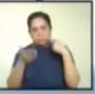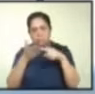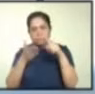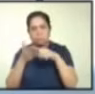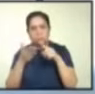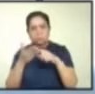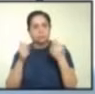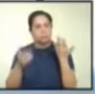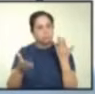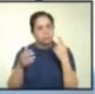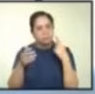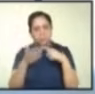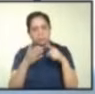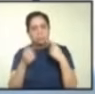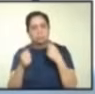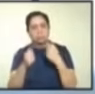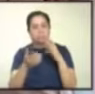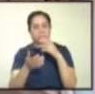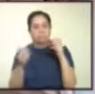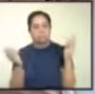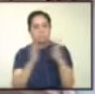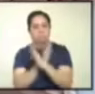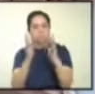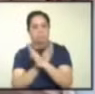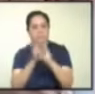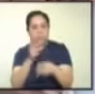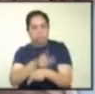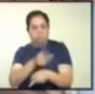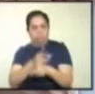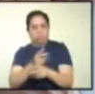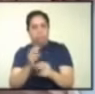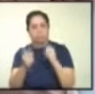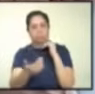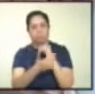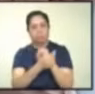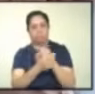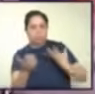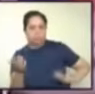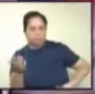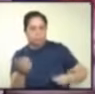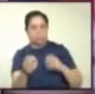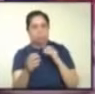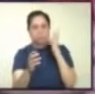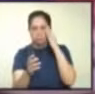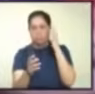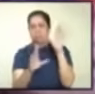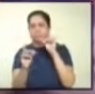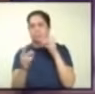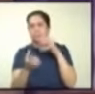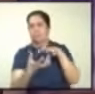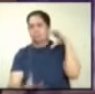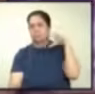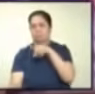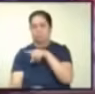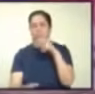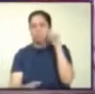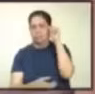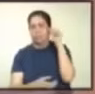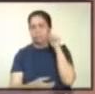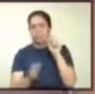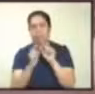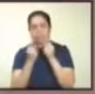ang posibilidad ng balasahan ng mga bantay para maiwasan ang korupsyon, lalo na't kilalang mapera ang pamilya ang